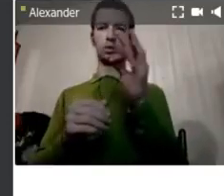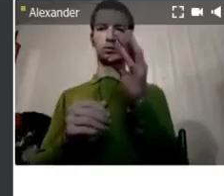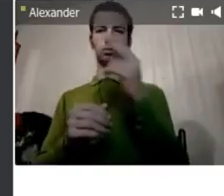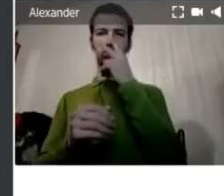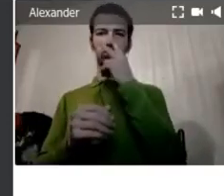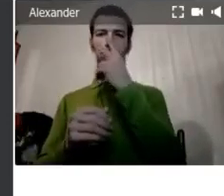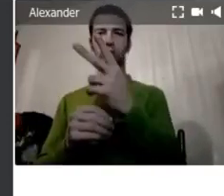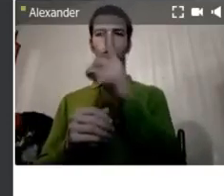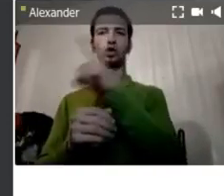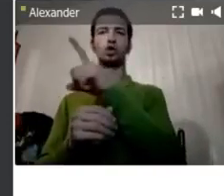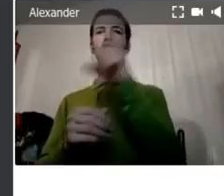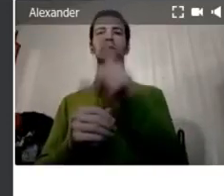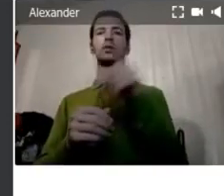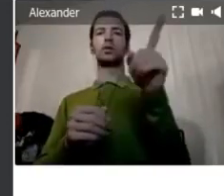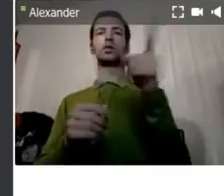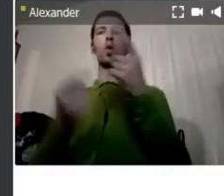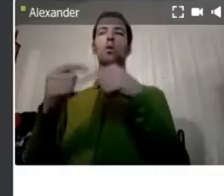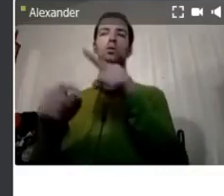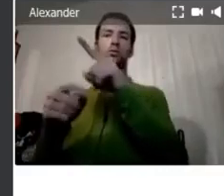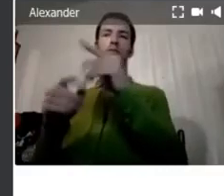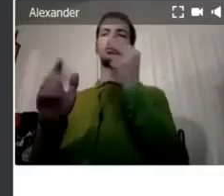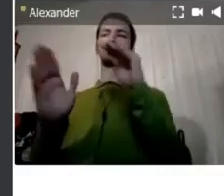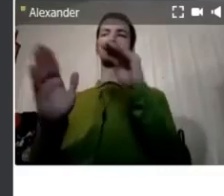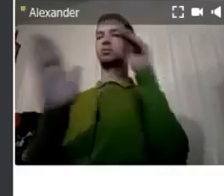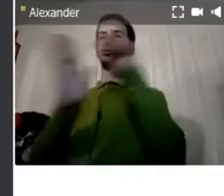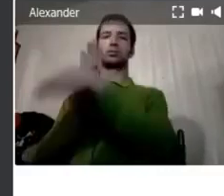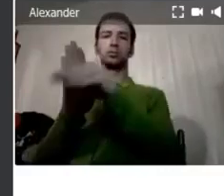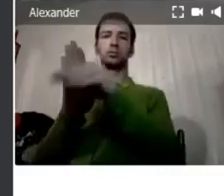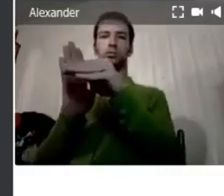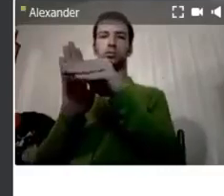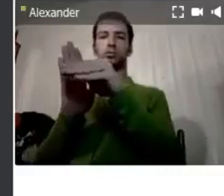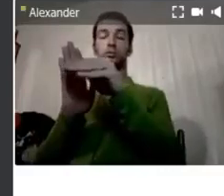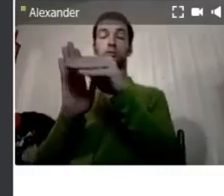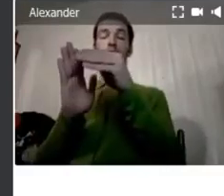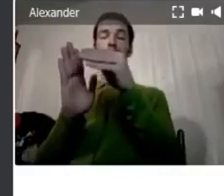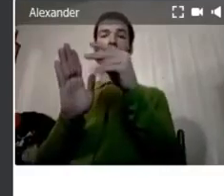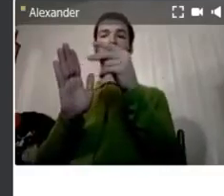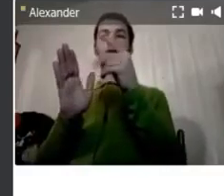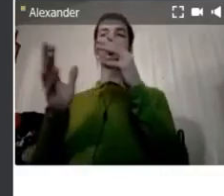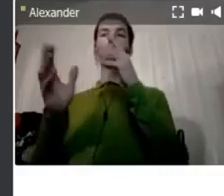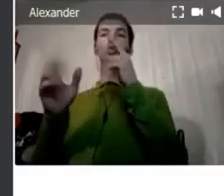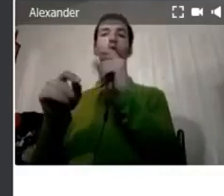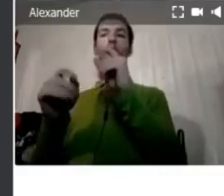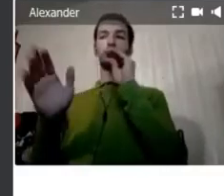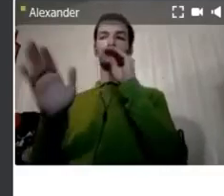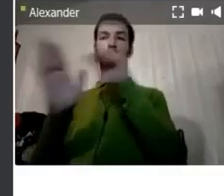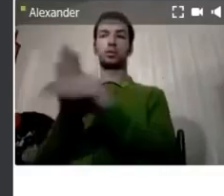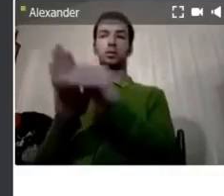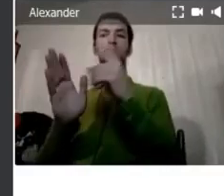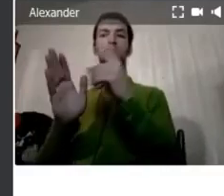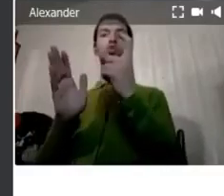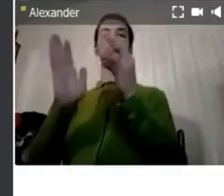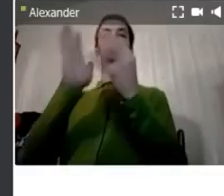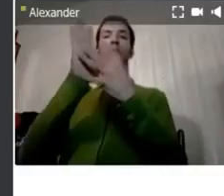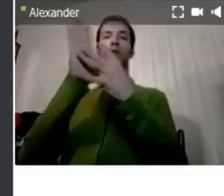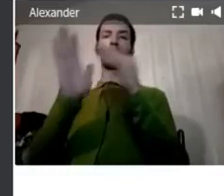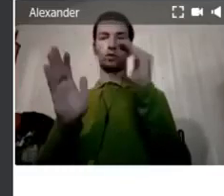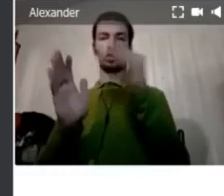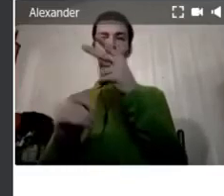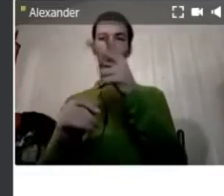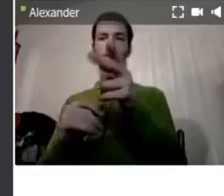евро, 100 тысяч евро. Вот цифра. И клиент не переживает, что